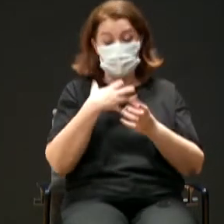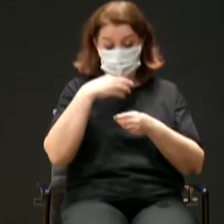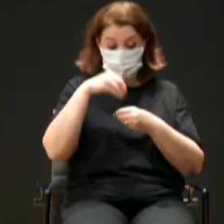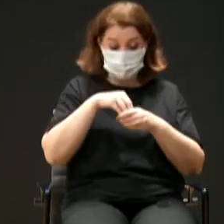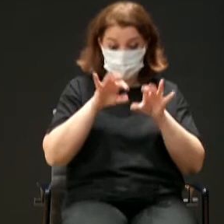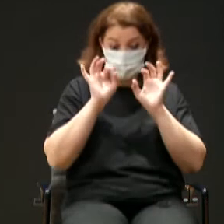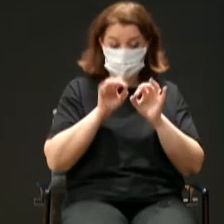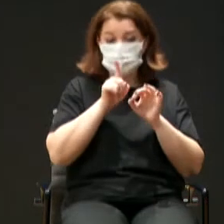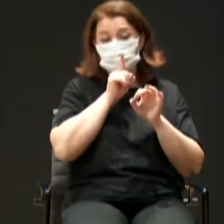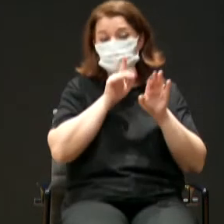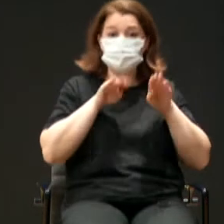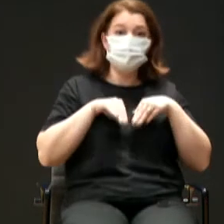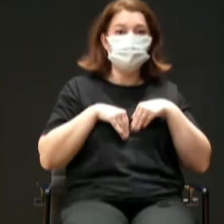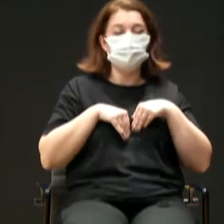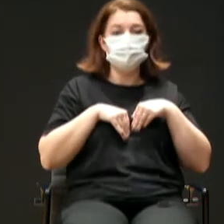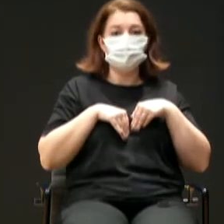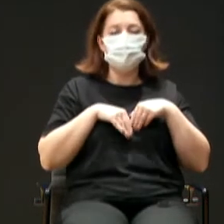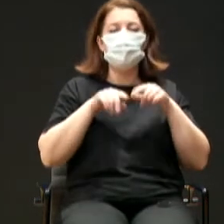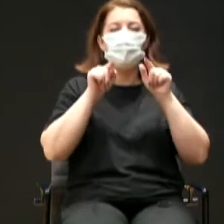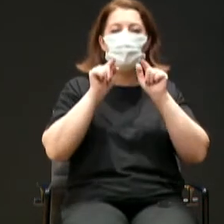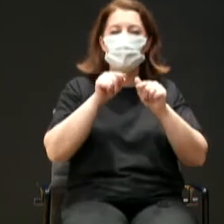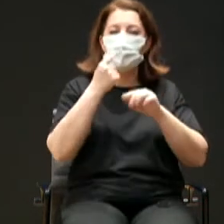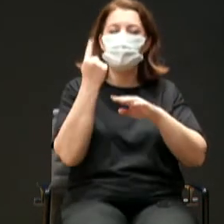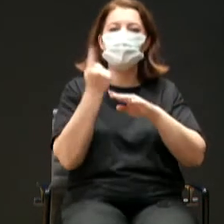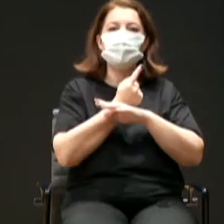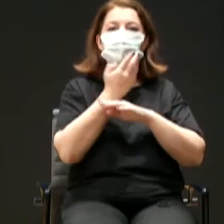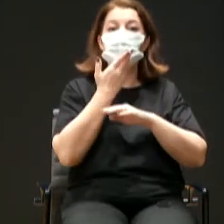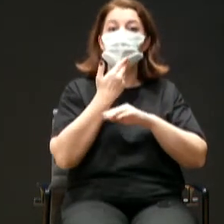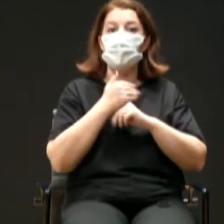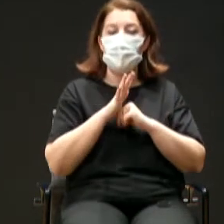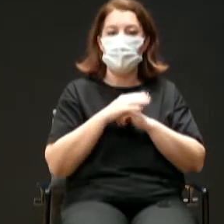zaman sus pus herkes. Böyle bir şey yok.